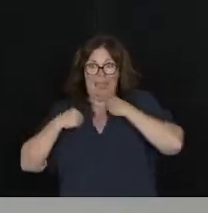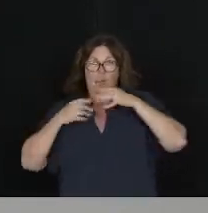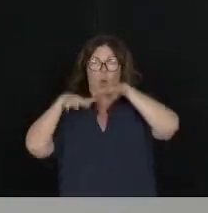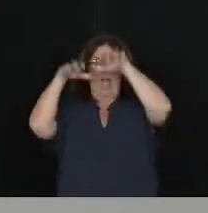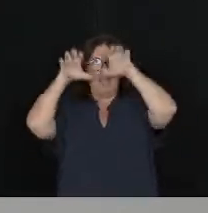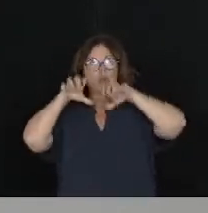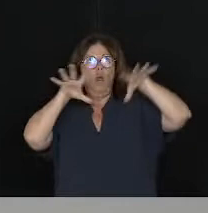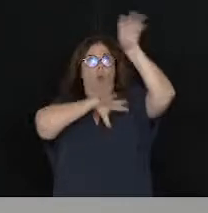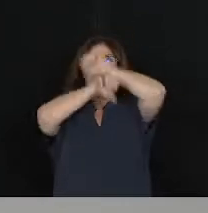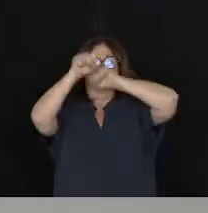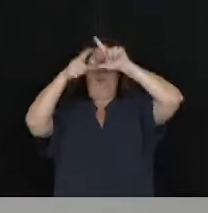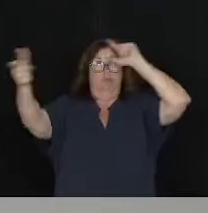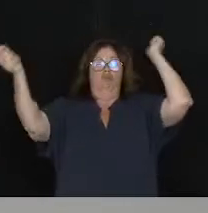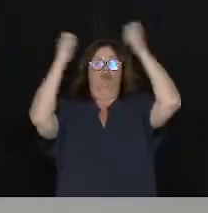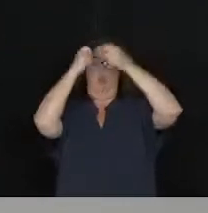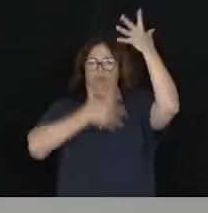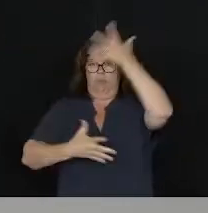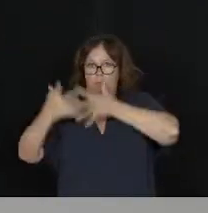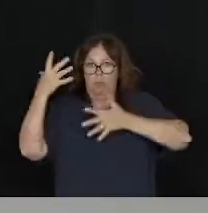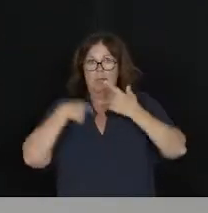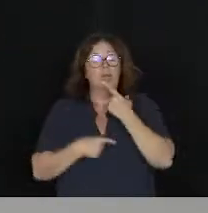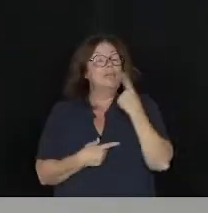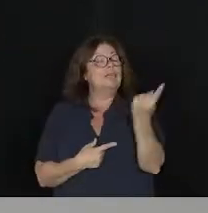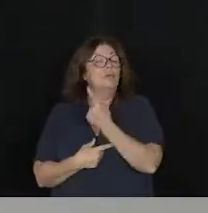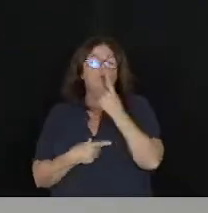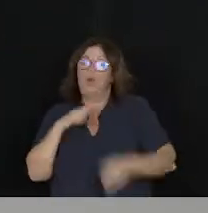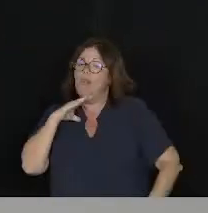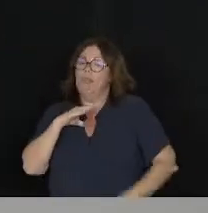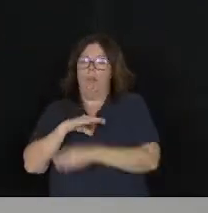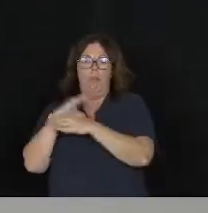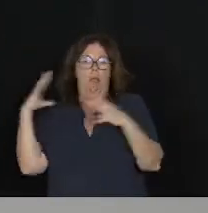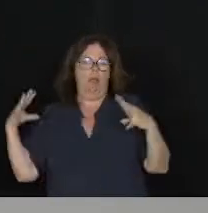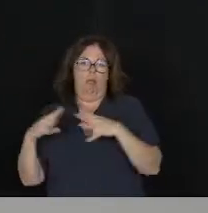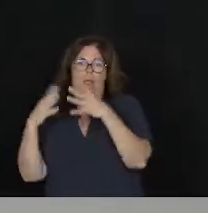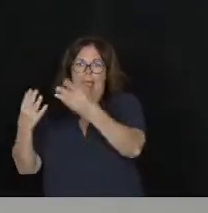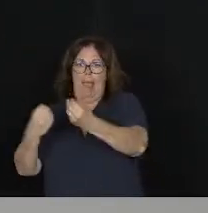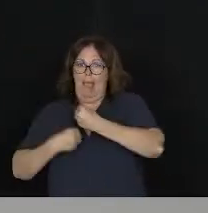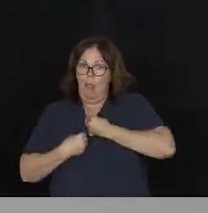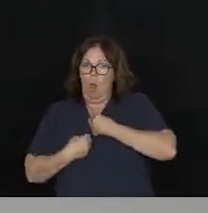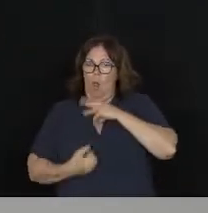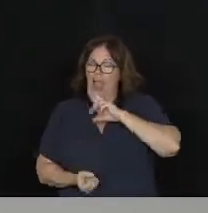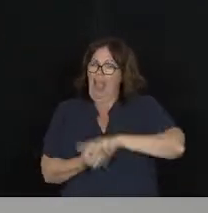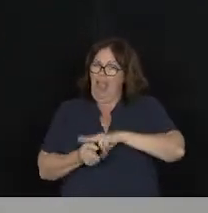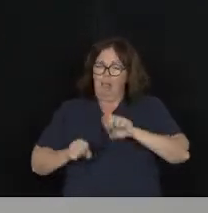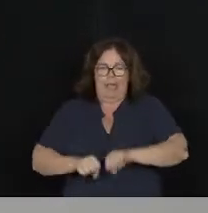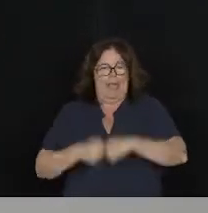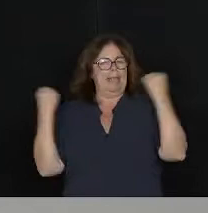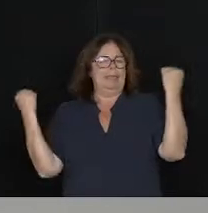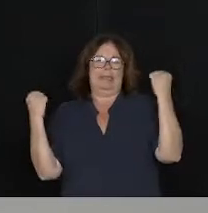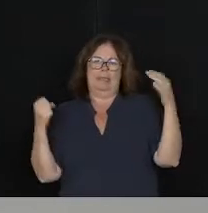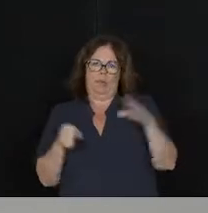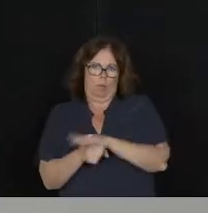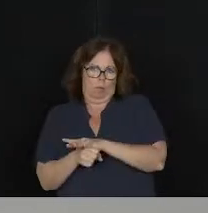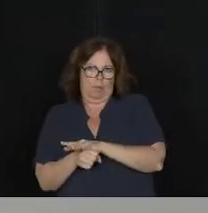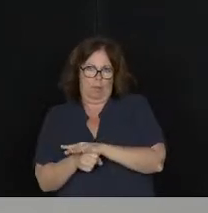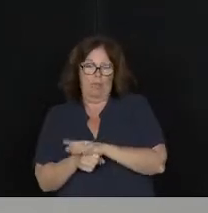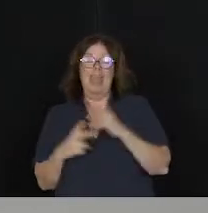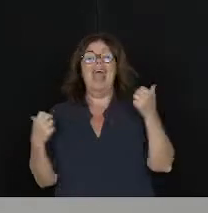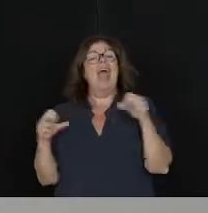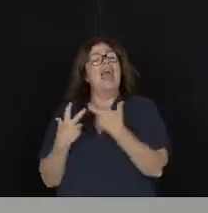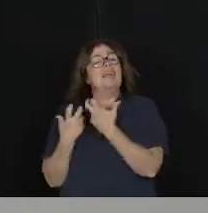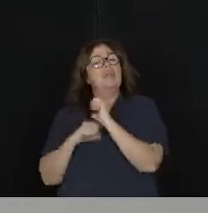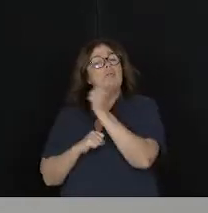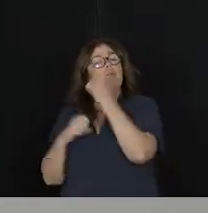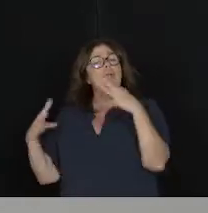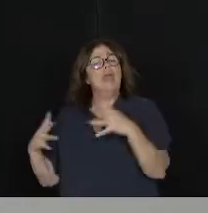administrations. Toujours donc l'entrée en guerre percute et brise les rythmes scolaires. Si on prend le cas, par exemple, de la Première